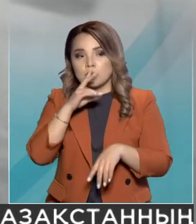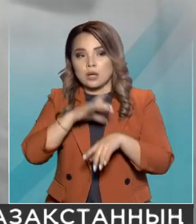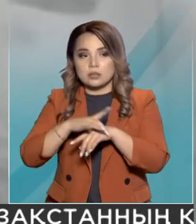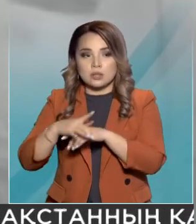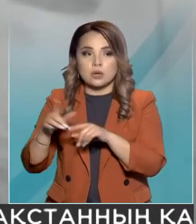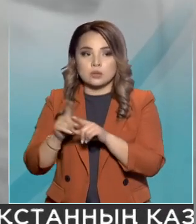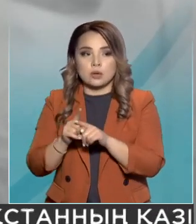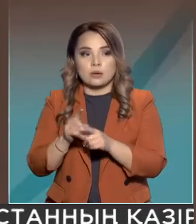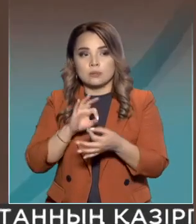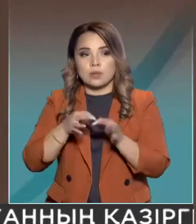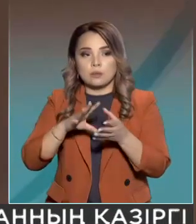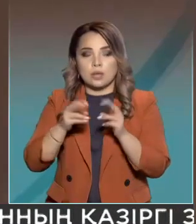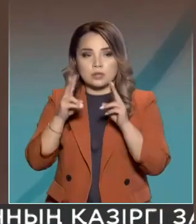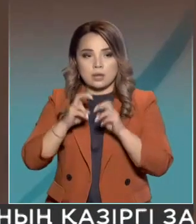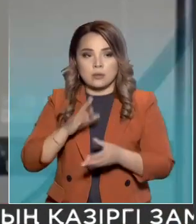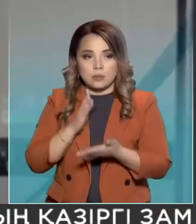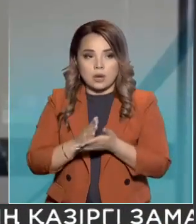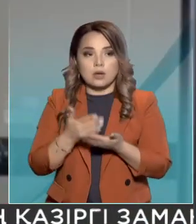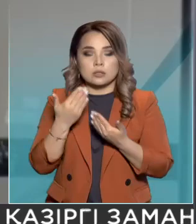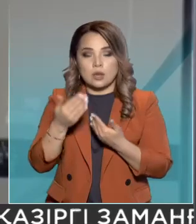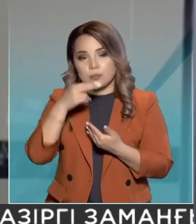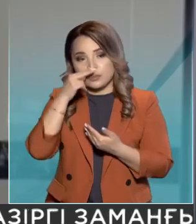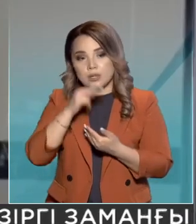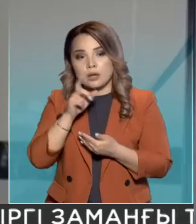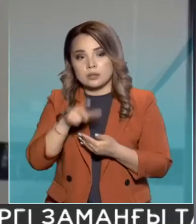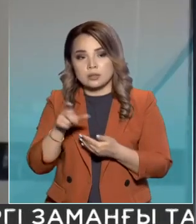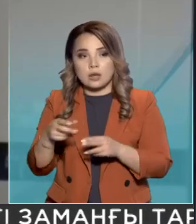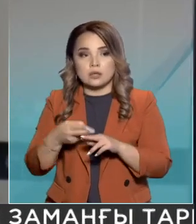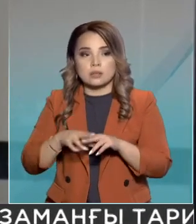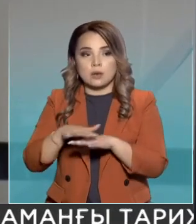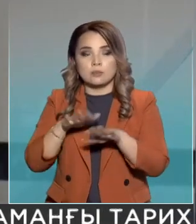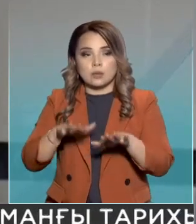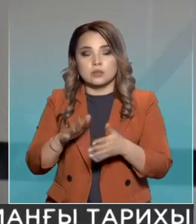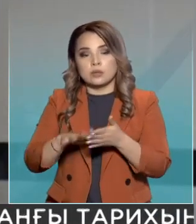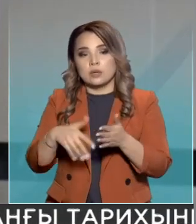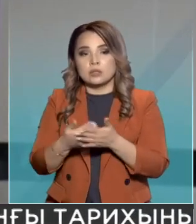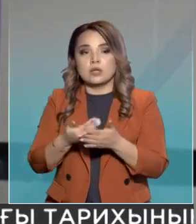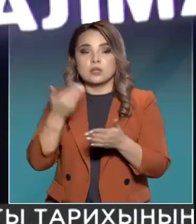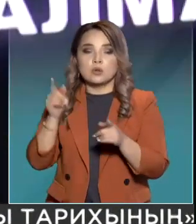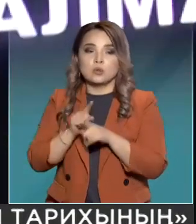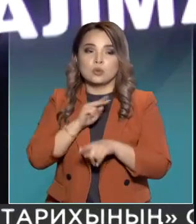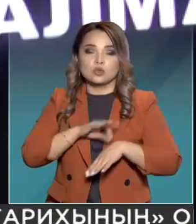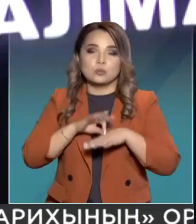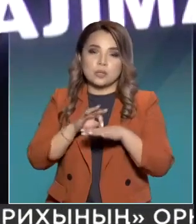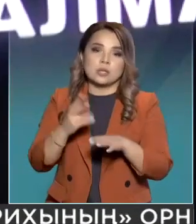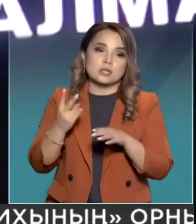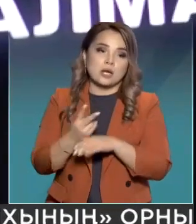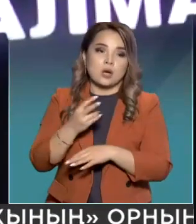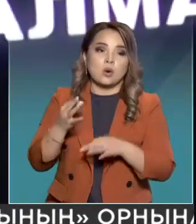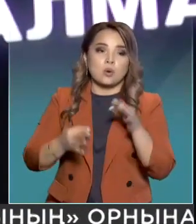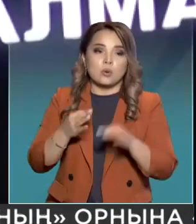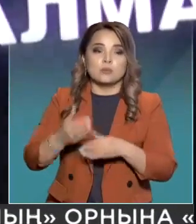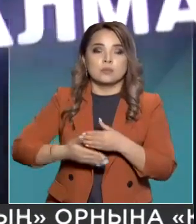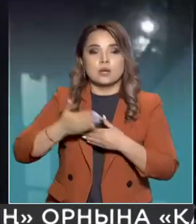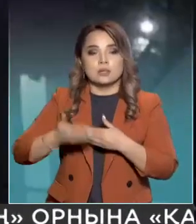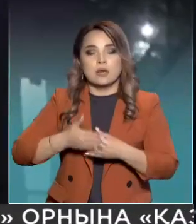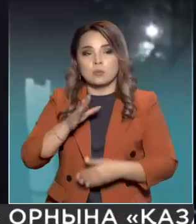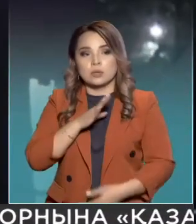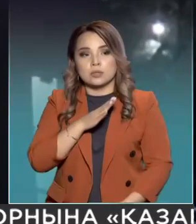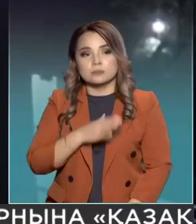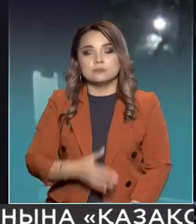бар жоғы тексерілуде. Айта кетейін, күдікті бұған дейін де дәл осындай жұмысқа әрекет үшін екі рет қылмыс жауапкершілікке